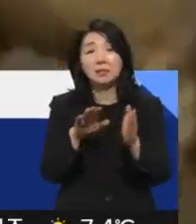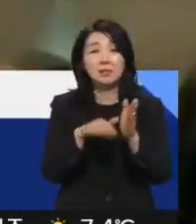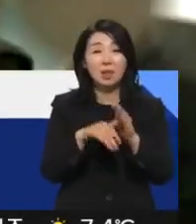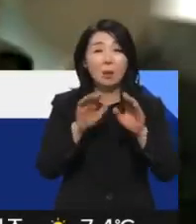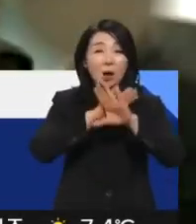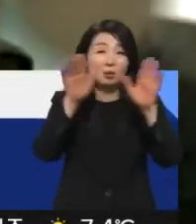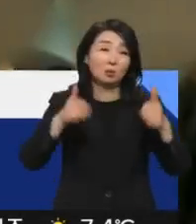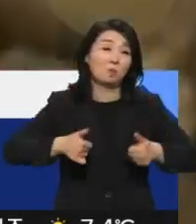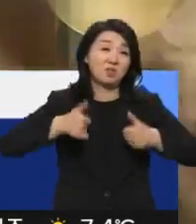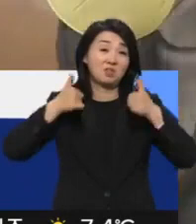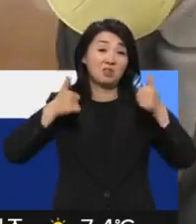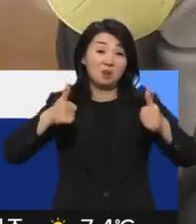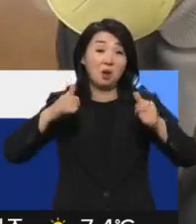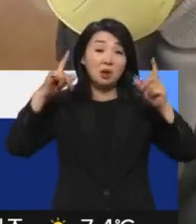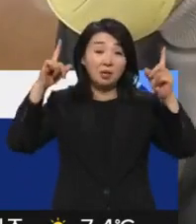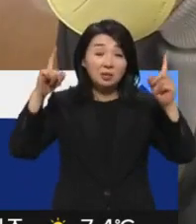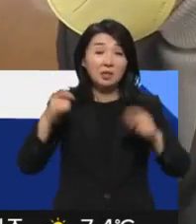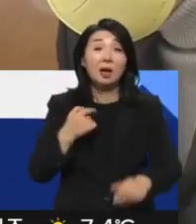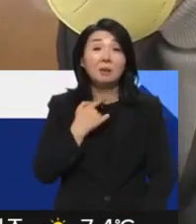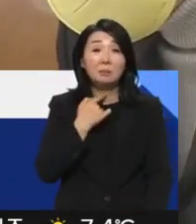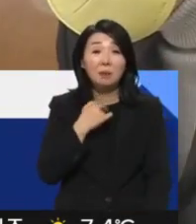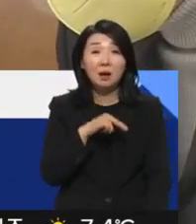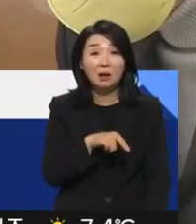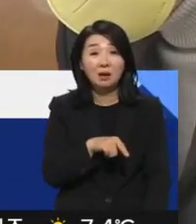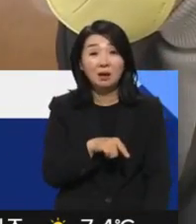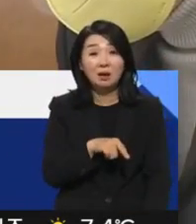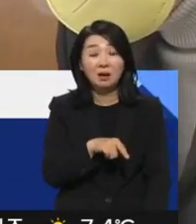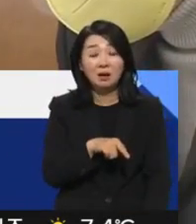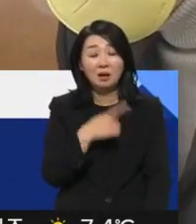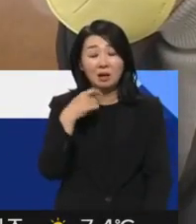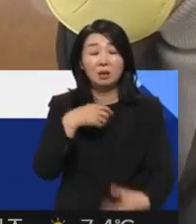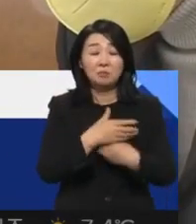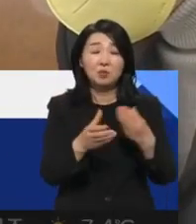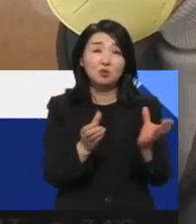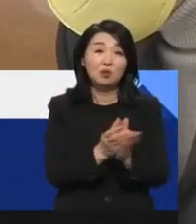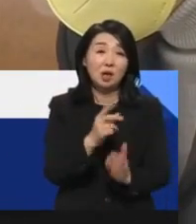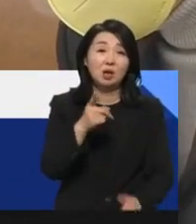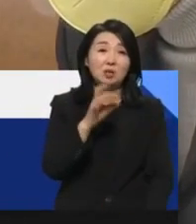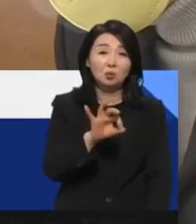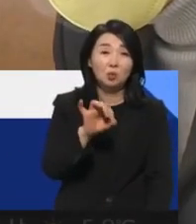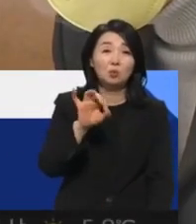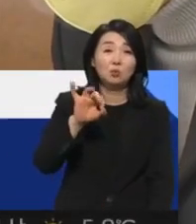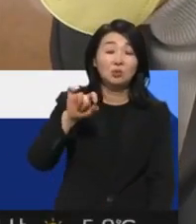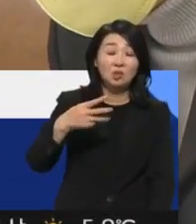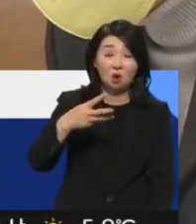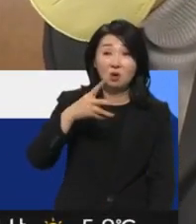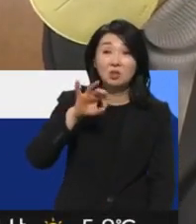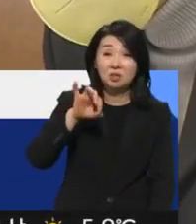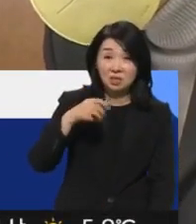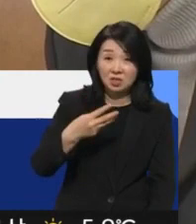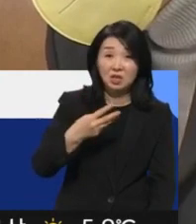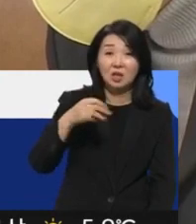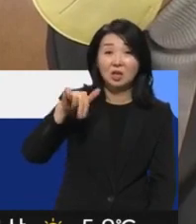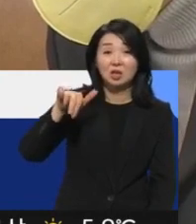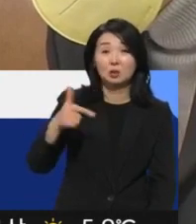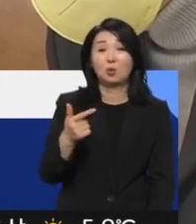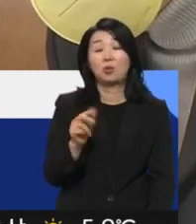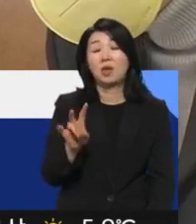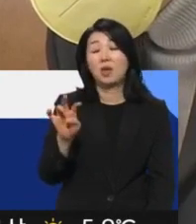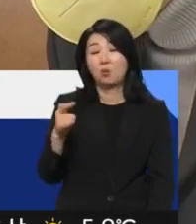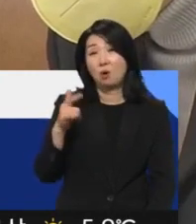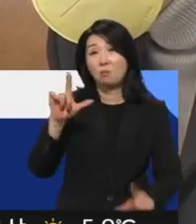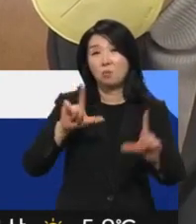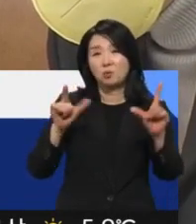엄지척 단체 사진을 찍었던 민주당의 송영길 전 대표와 손혜원 전 의원의